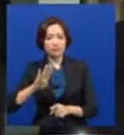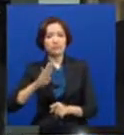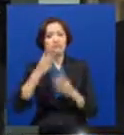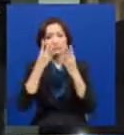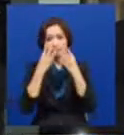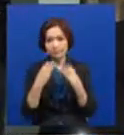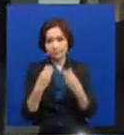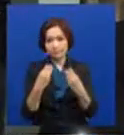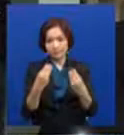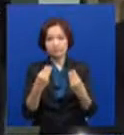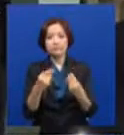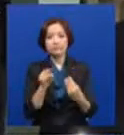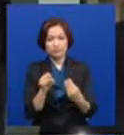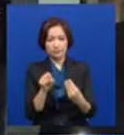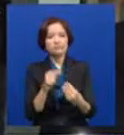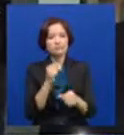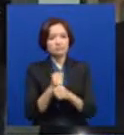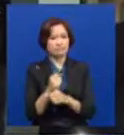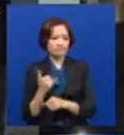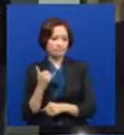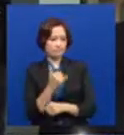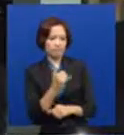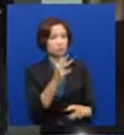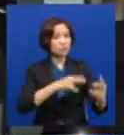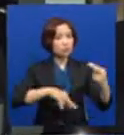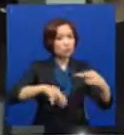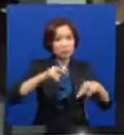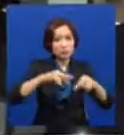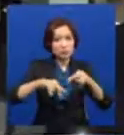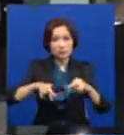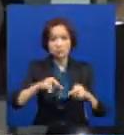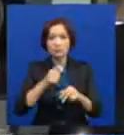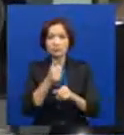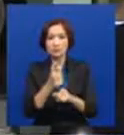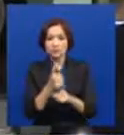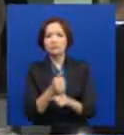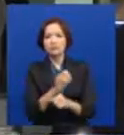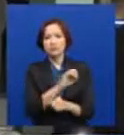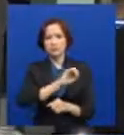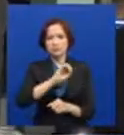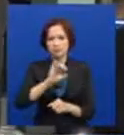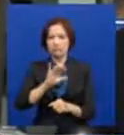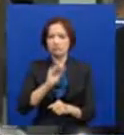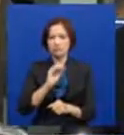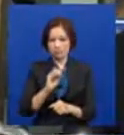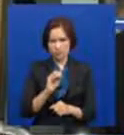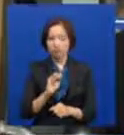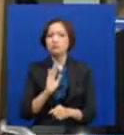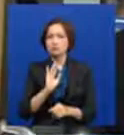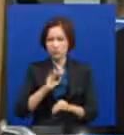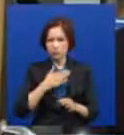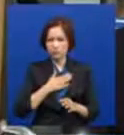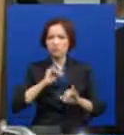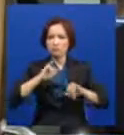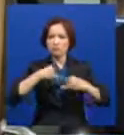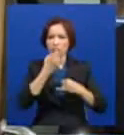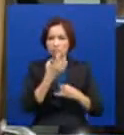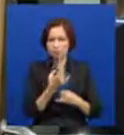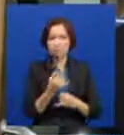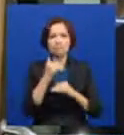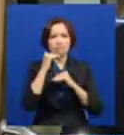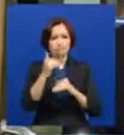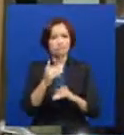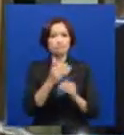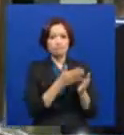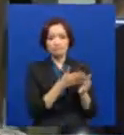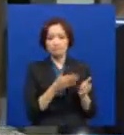ก็ที่สามารถที่จะไปดำเนินการตรวจสอบรวมทั้งการให้มีการแจ้งครอบครองซึ่งต้องมีการครอบครองจนถึงวันที่21